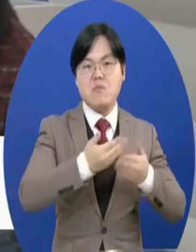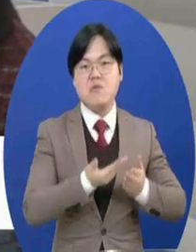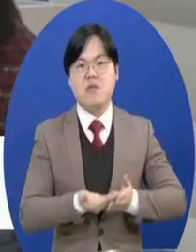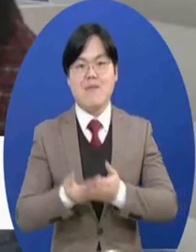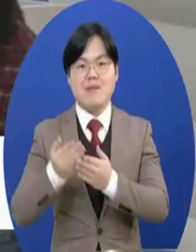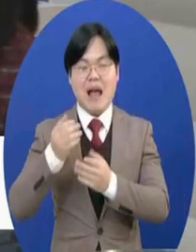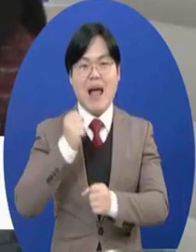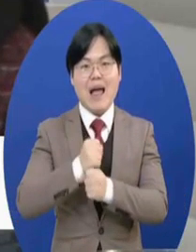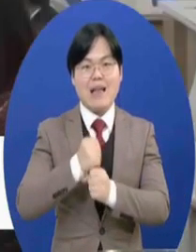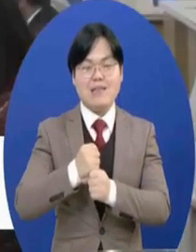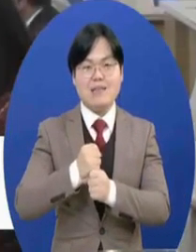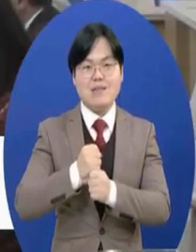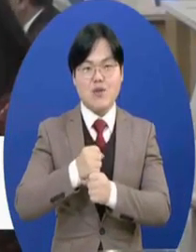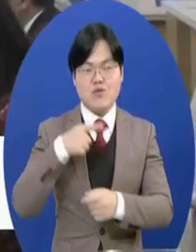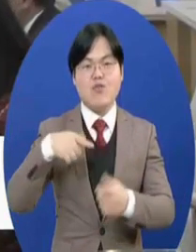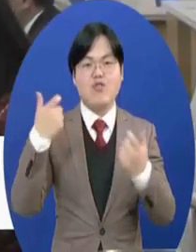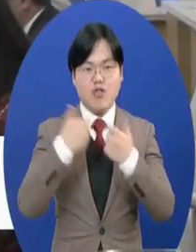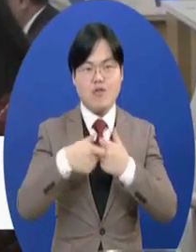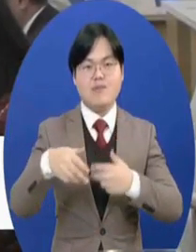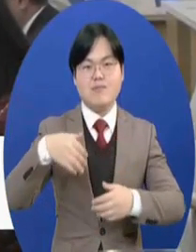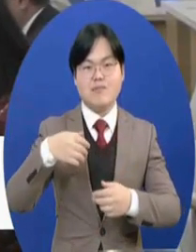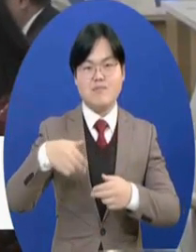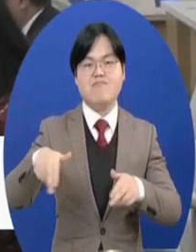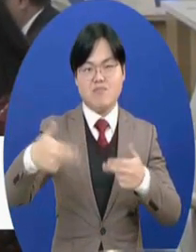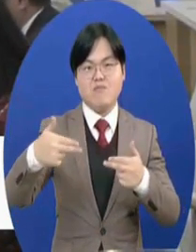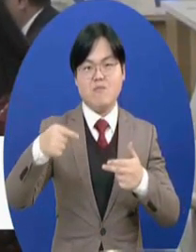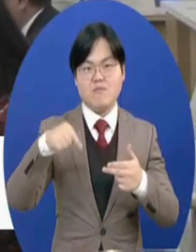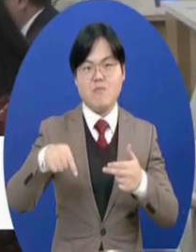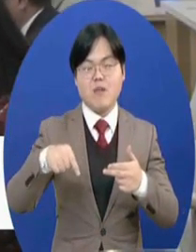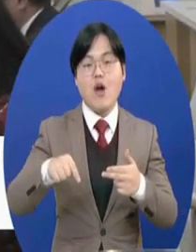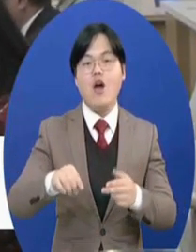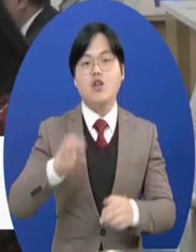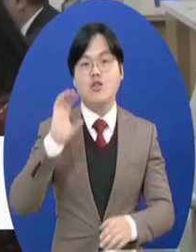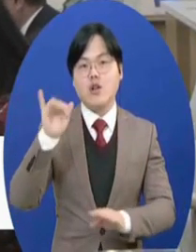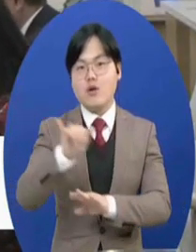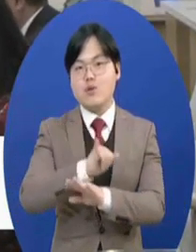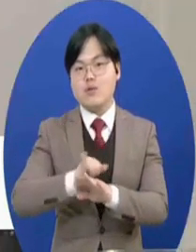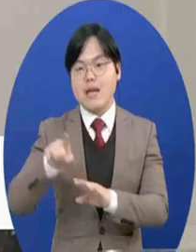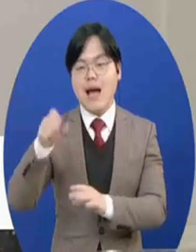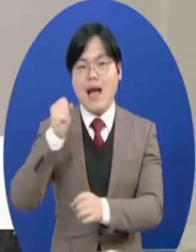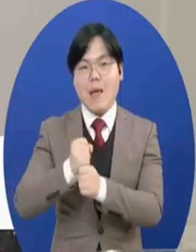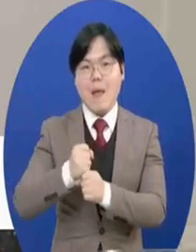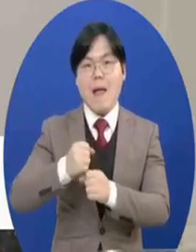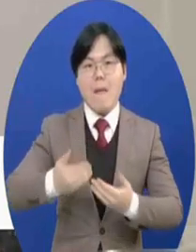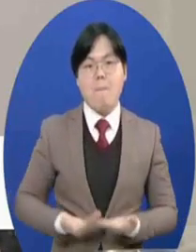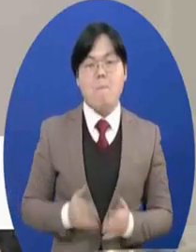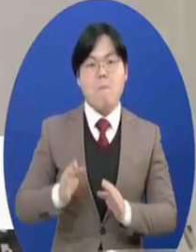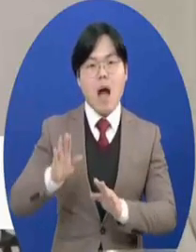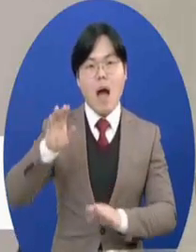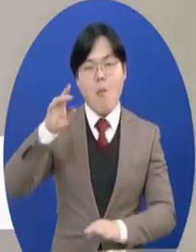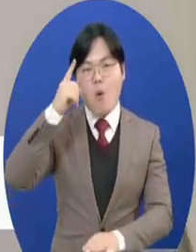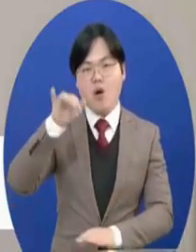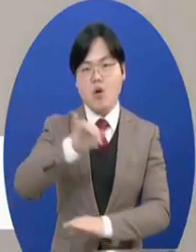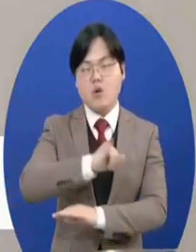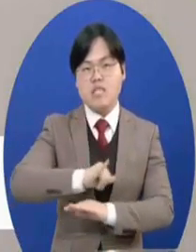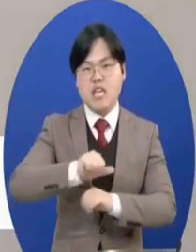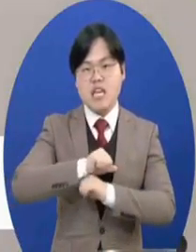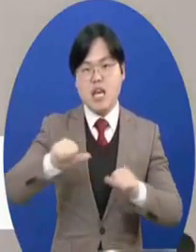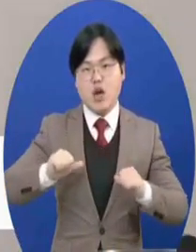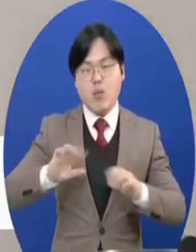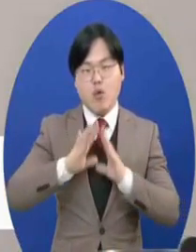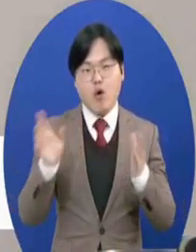хамтран ажиллахаар ярилцжээ. Сайд Энх Тайван цар тахлын үед бүгд найрамдах Солонгос улсад ажиллаж амьдарч байгаа Монгол иргэдэд бүх талын боломжтой